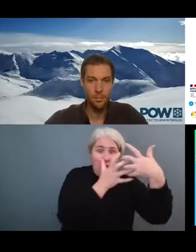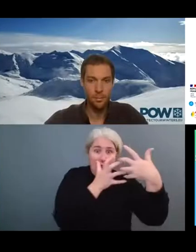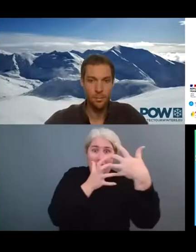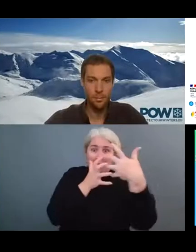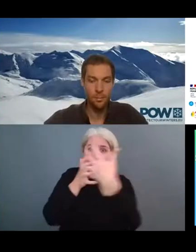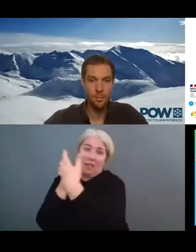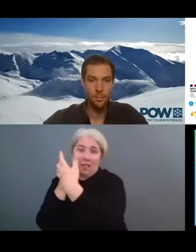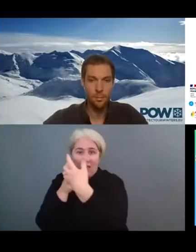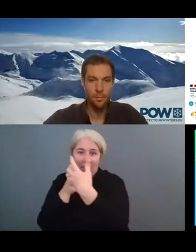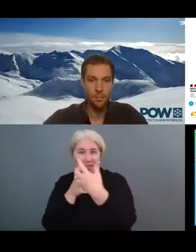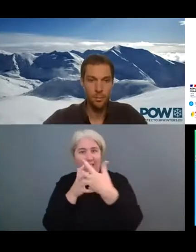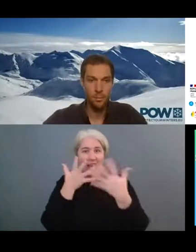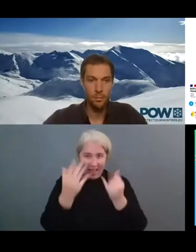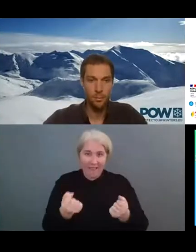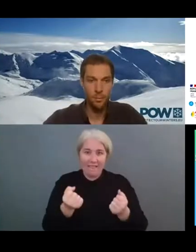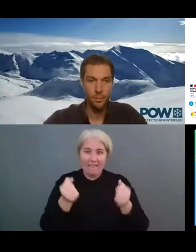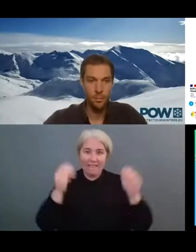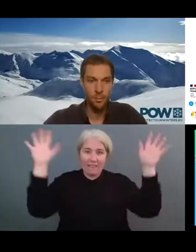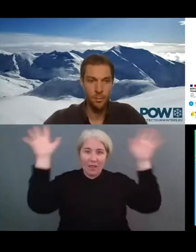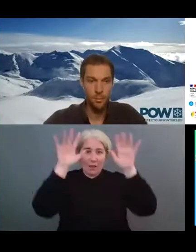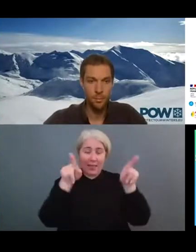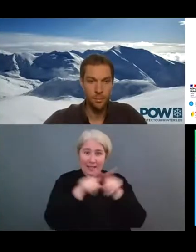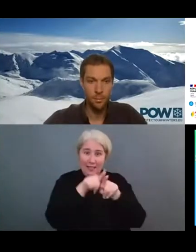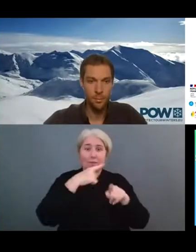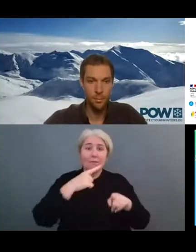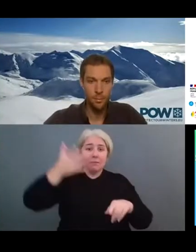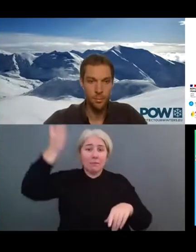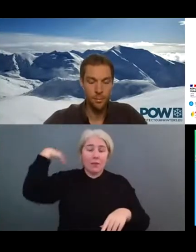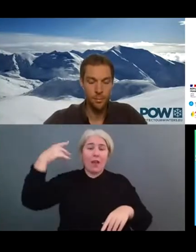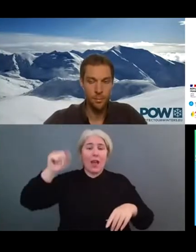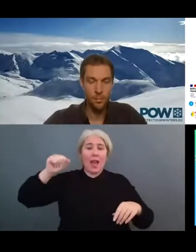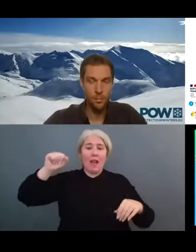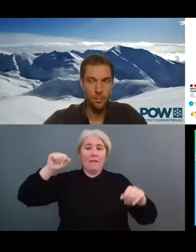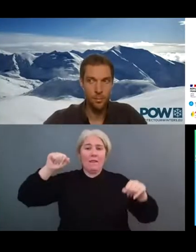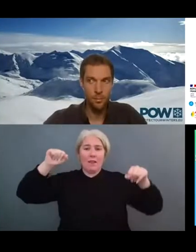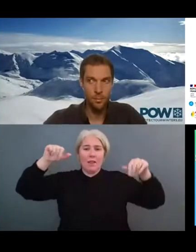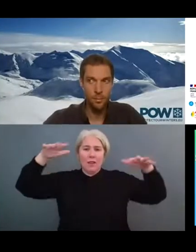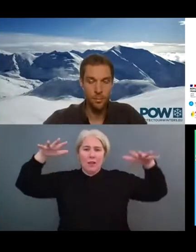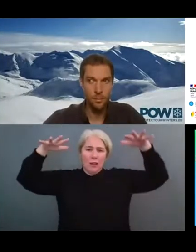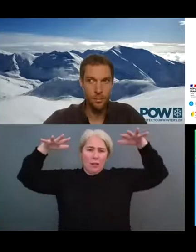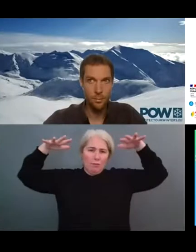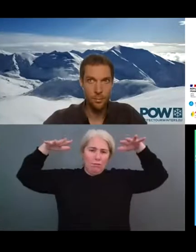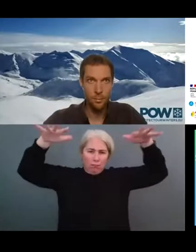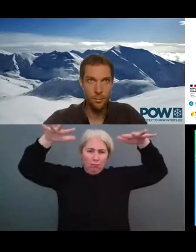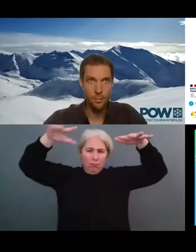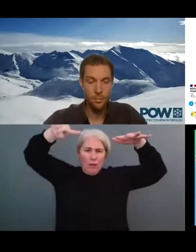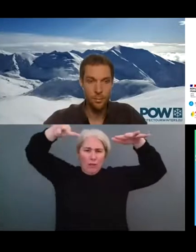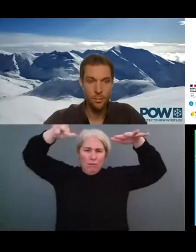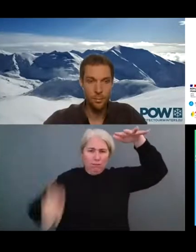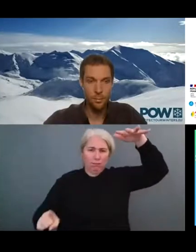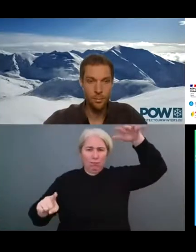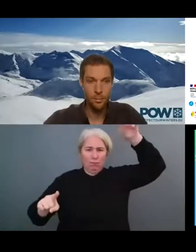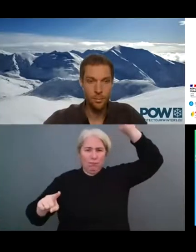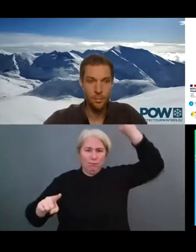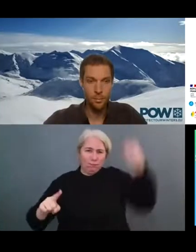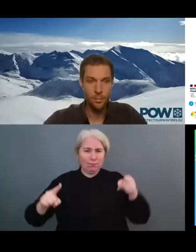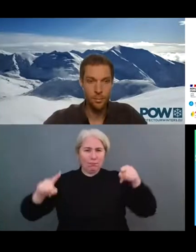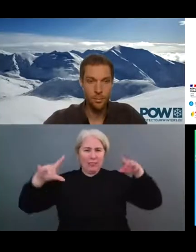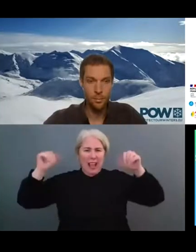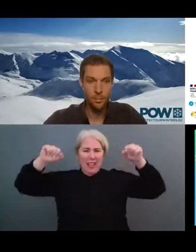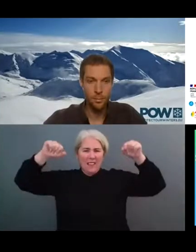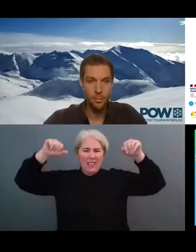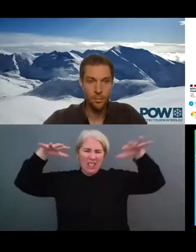certains Nazare, que ce soit Nazare ou Bélara, sont des vagues qui n'apparaissent qu'en période de tempête. Donc, on peut avoir